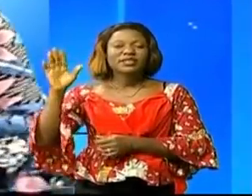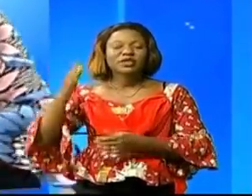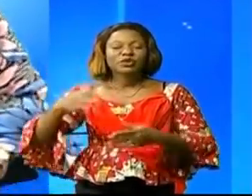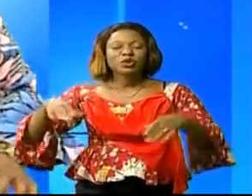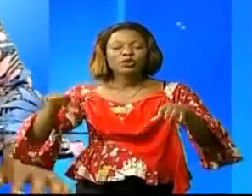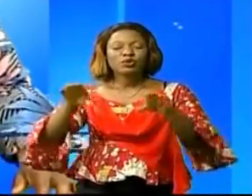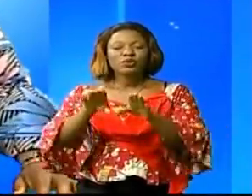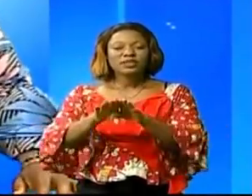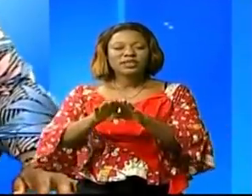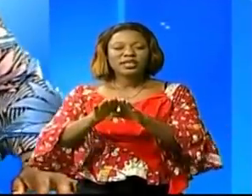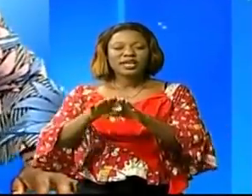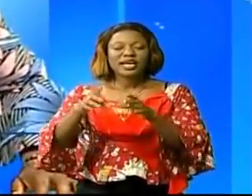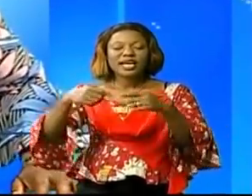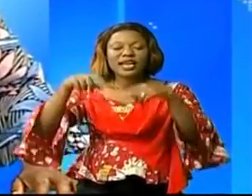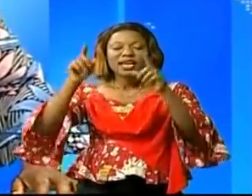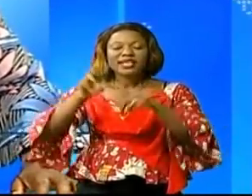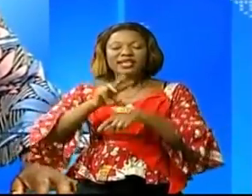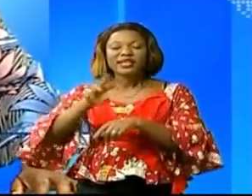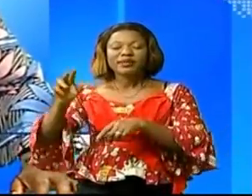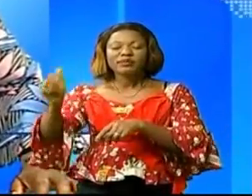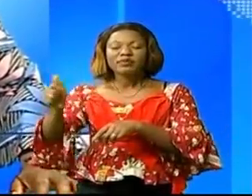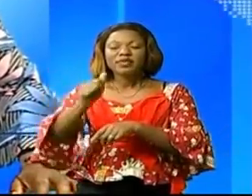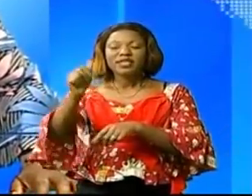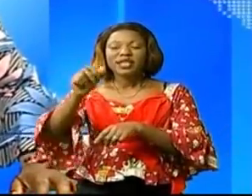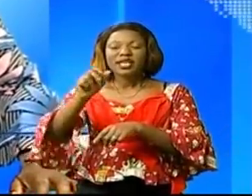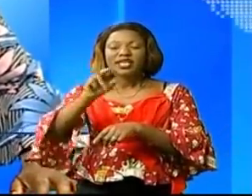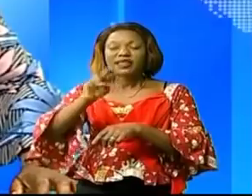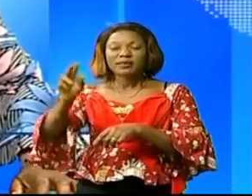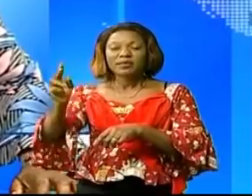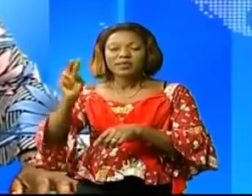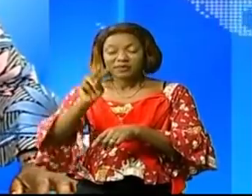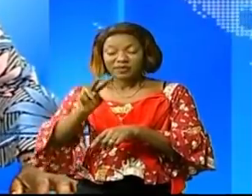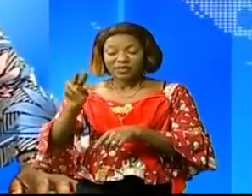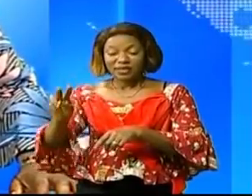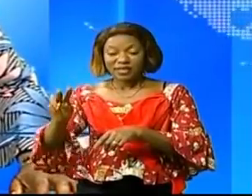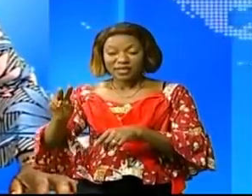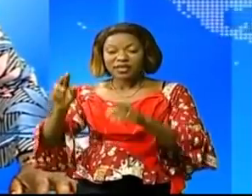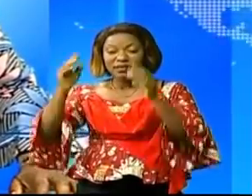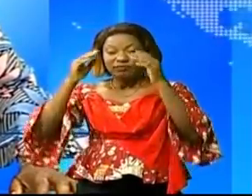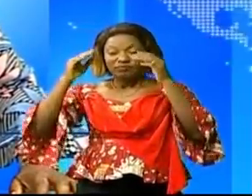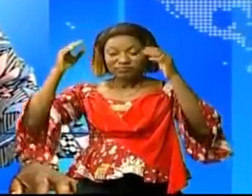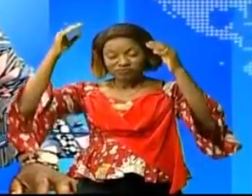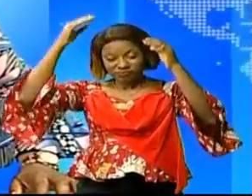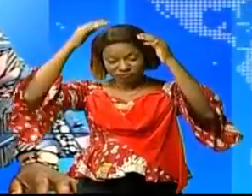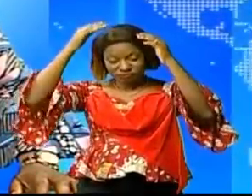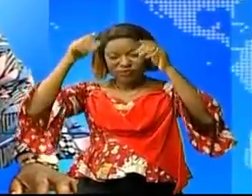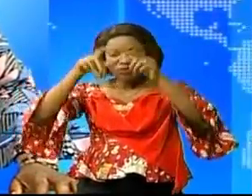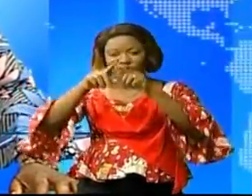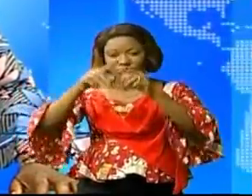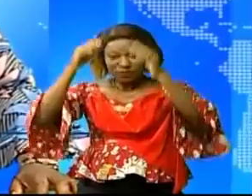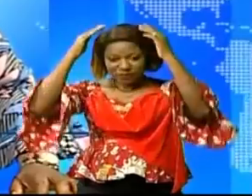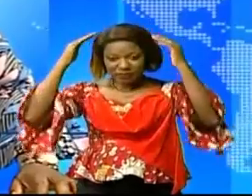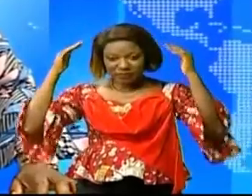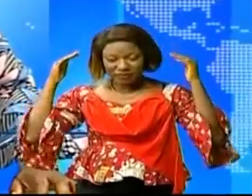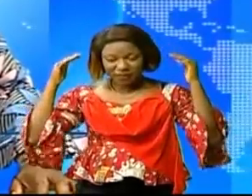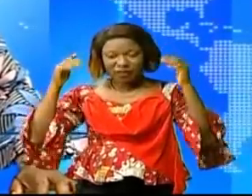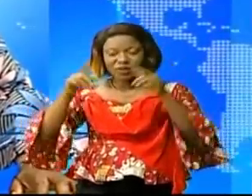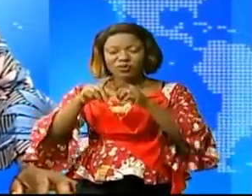l'année académique 2020-2021 au cours d'une cérémonie de collation de grades académiques et ouverture de l'année